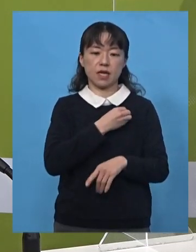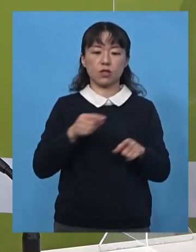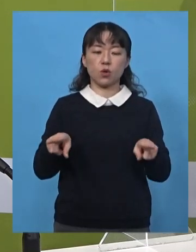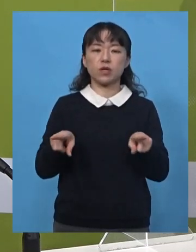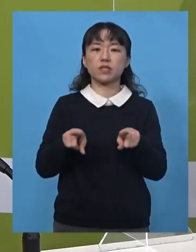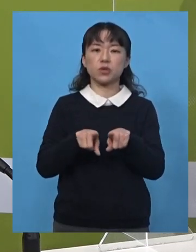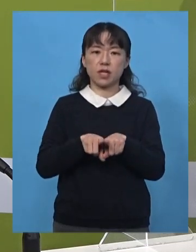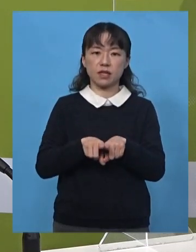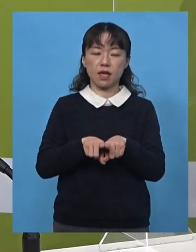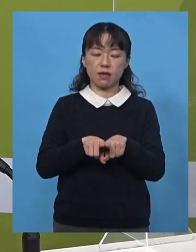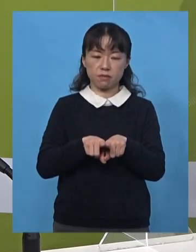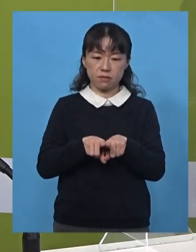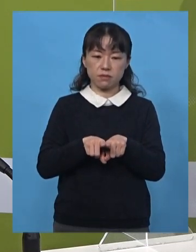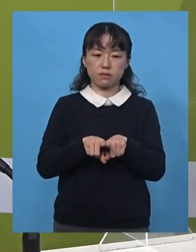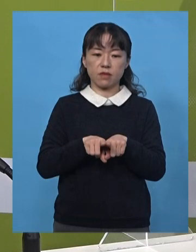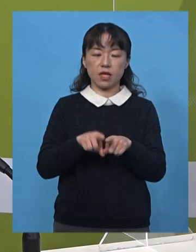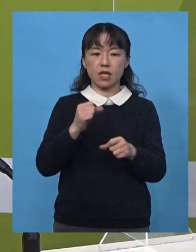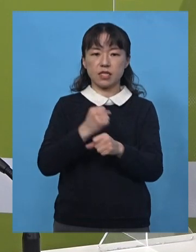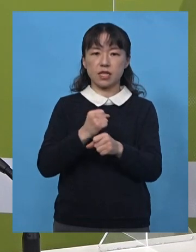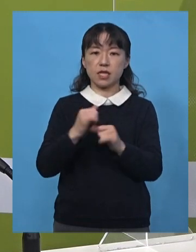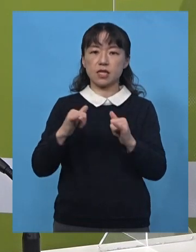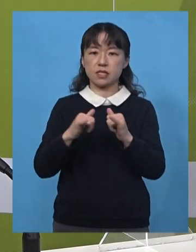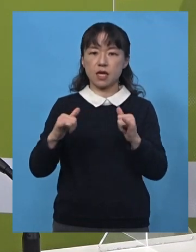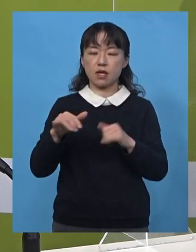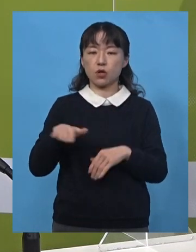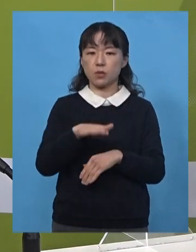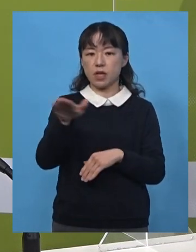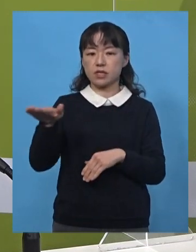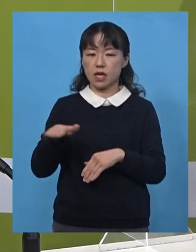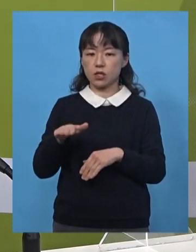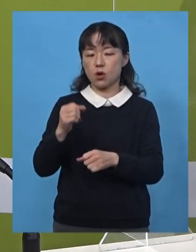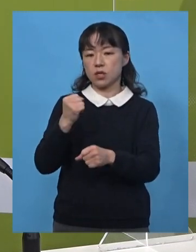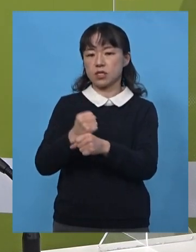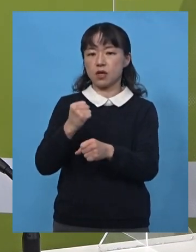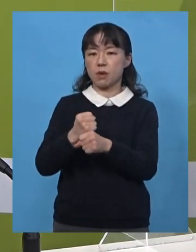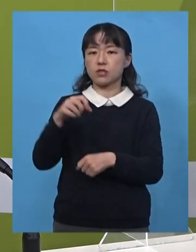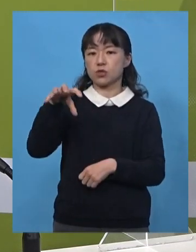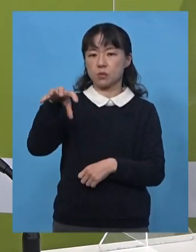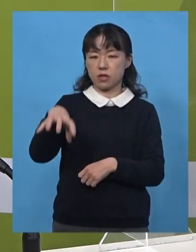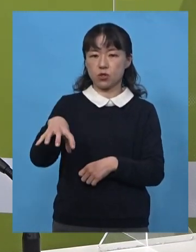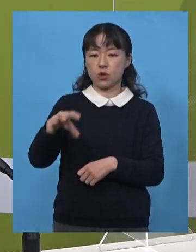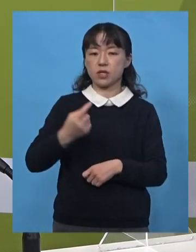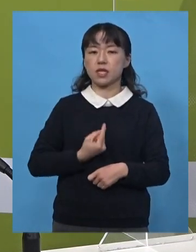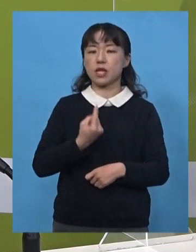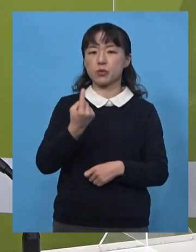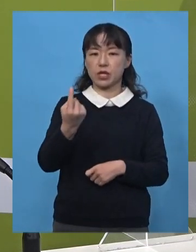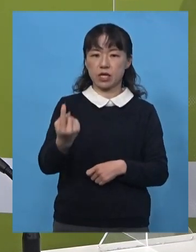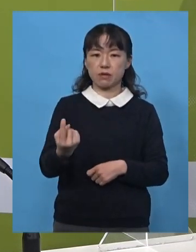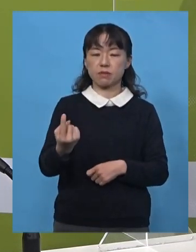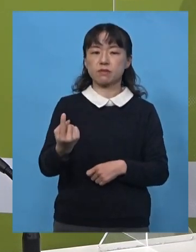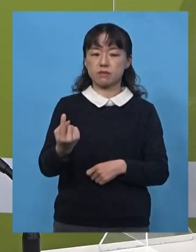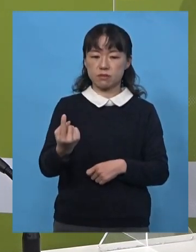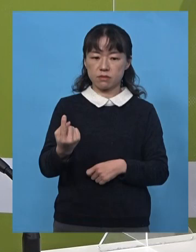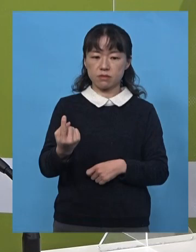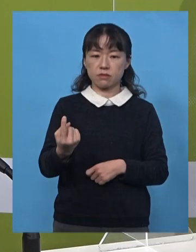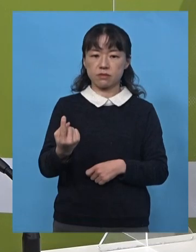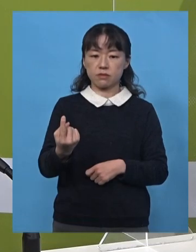員さんと一緒になって、生産者の皆さんが栽培されている場所に出向き、